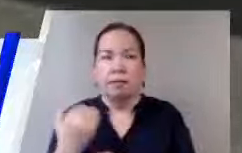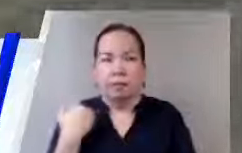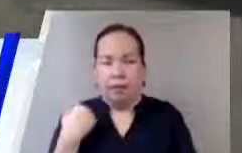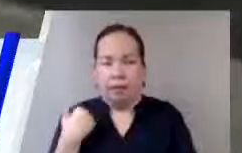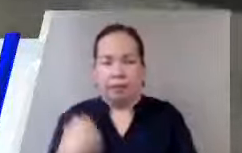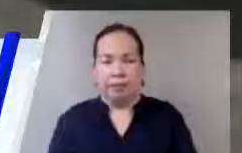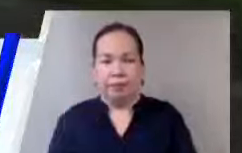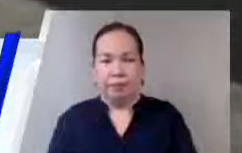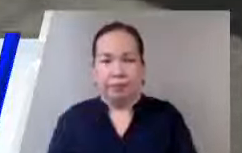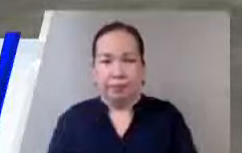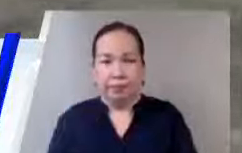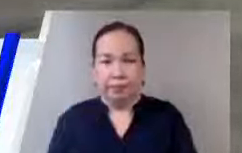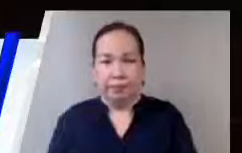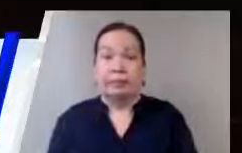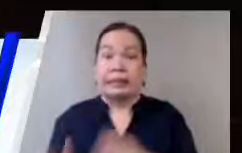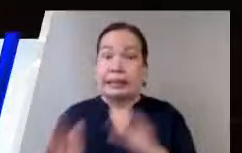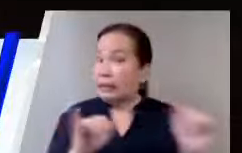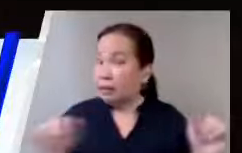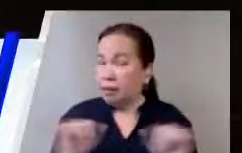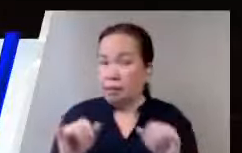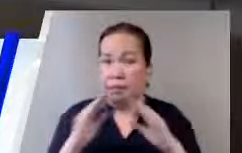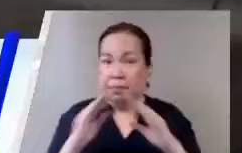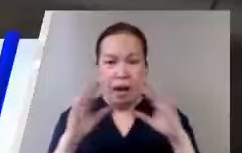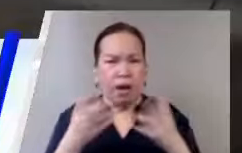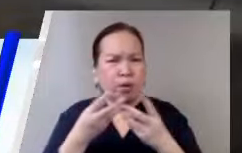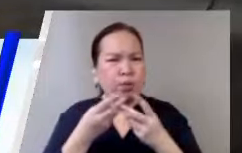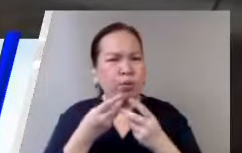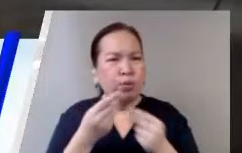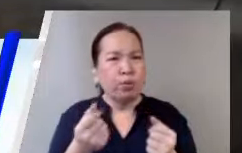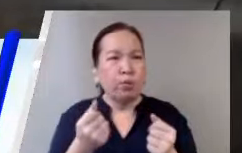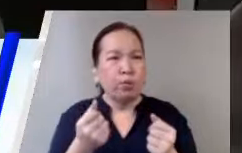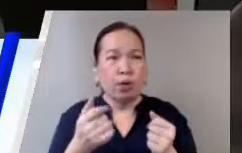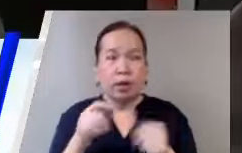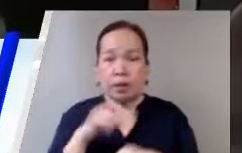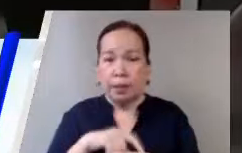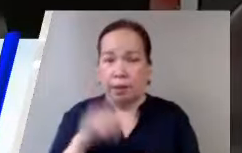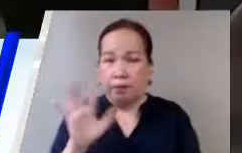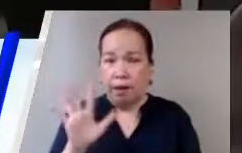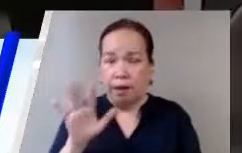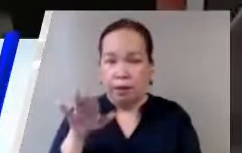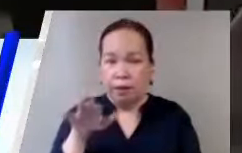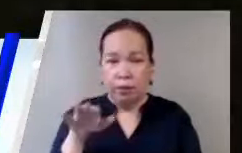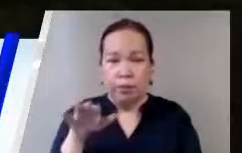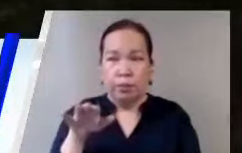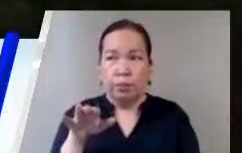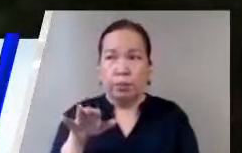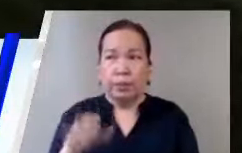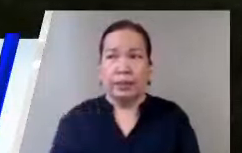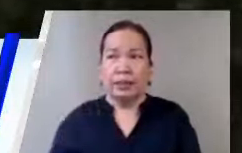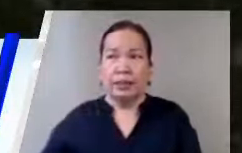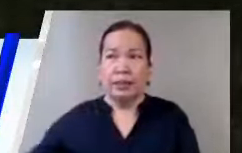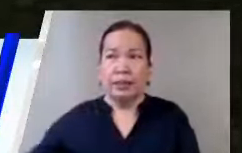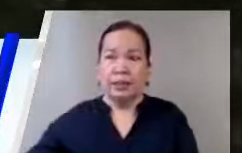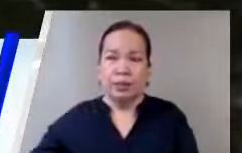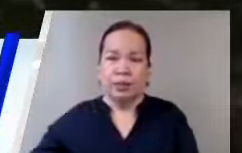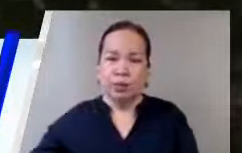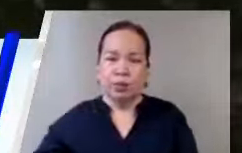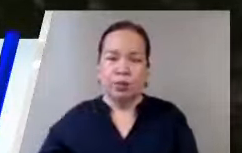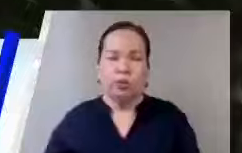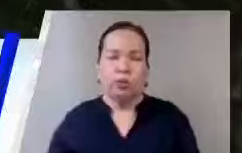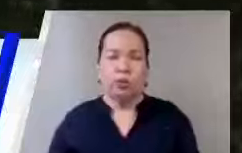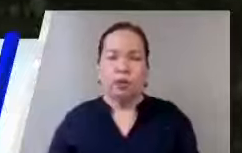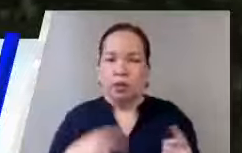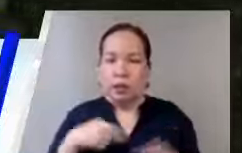Isang bahay din ang natupok ng apoy alas 5 ng hapon sa Barangay Laging Handa, Quezon City. Walang naiulat na nasaktan at agad